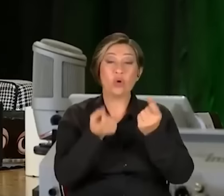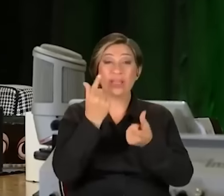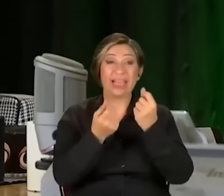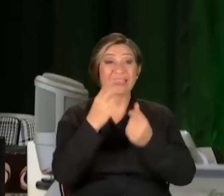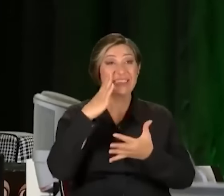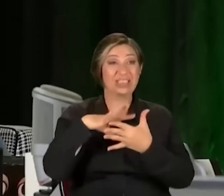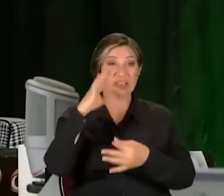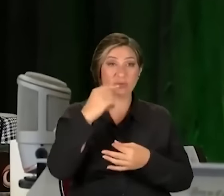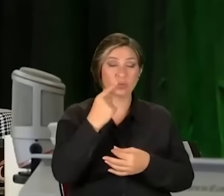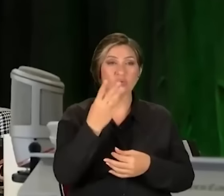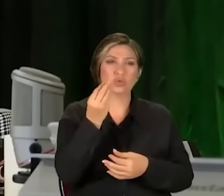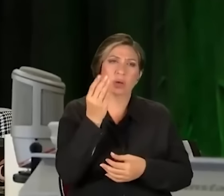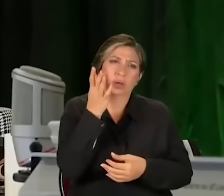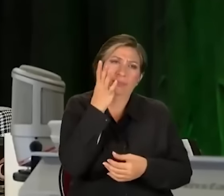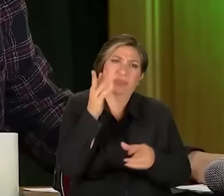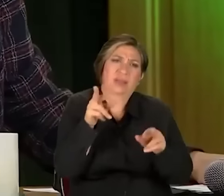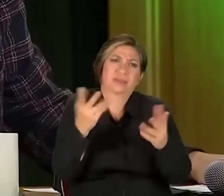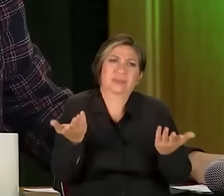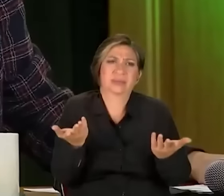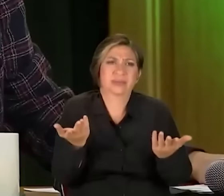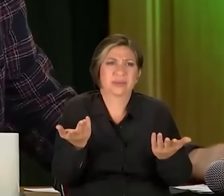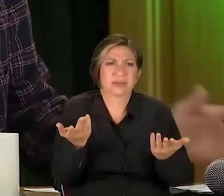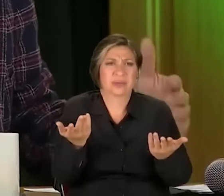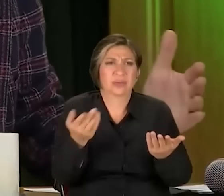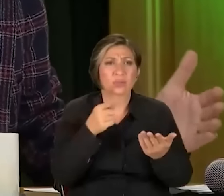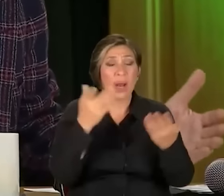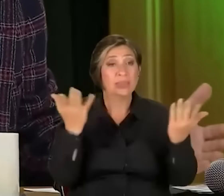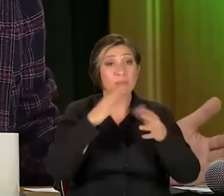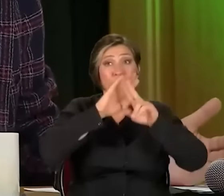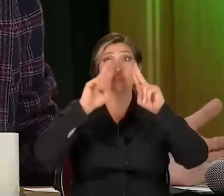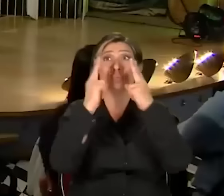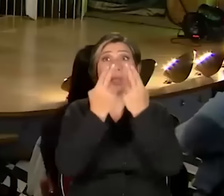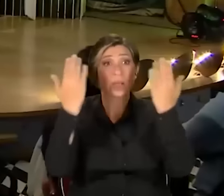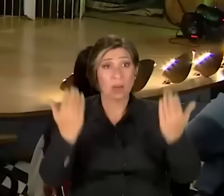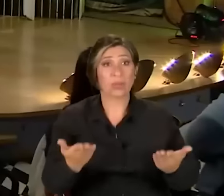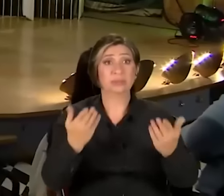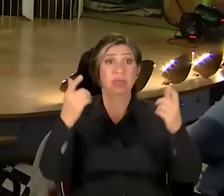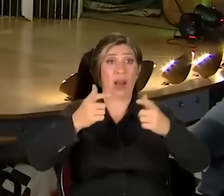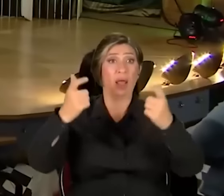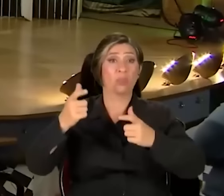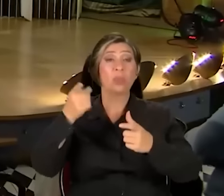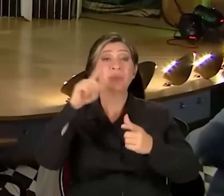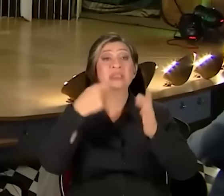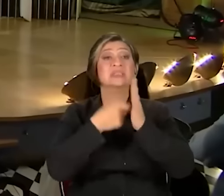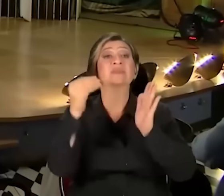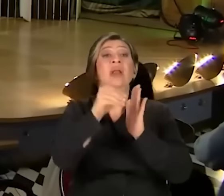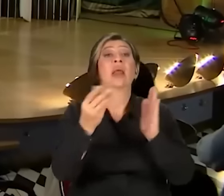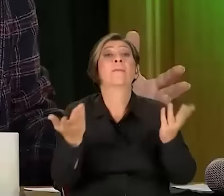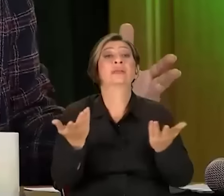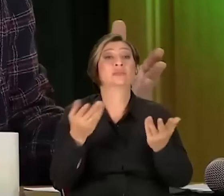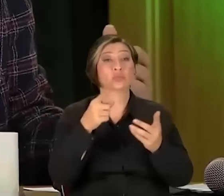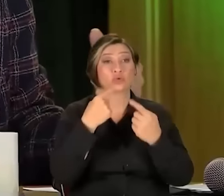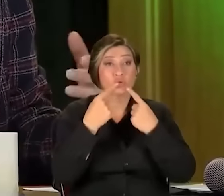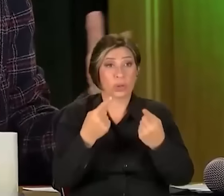kişi gibi. Evet, çok salakça. Çok salakça. Bunlar artık bütün dünyanın kabul ettiği platformlar. Bunlara başka bir isim verilemez. Yani bütün